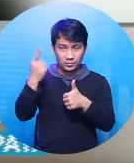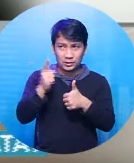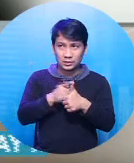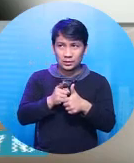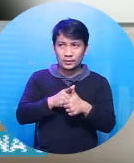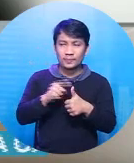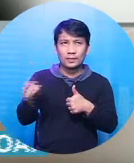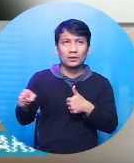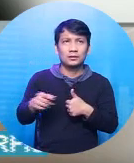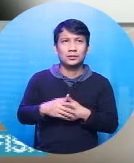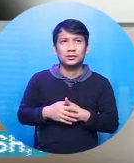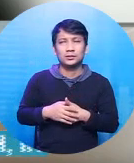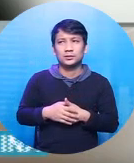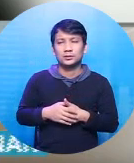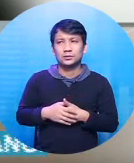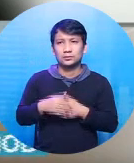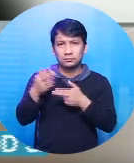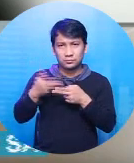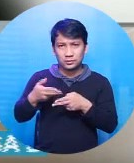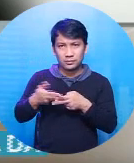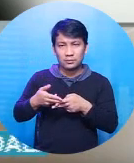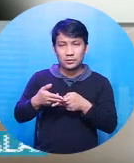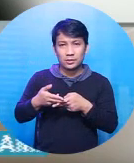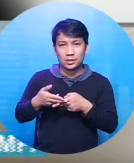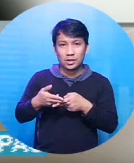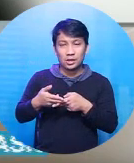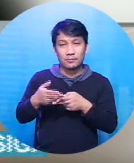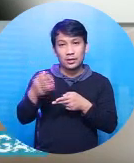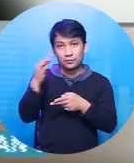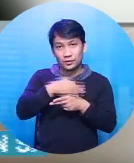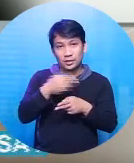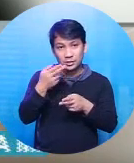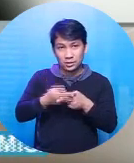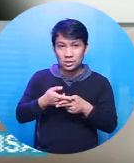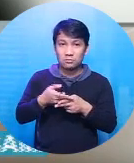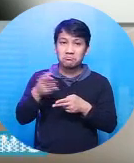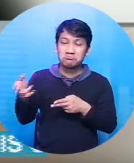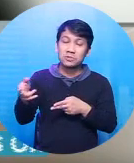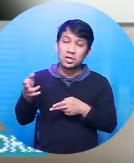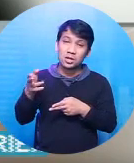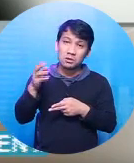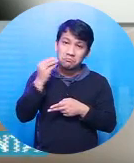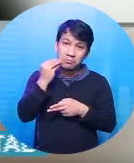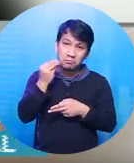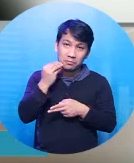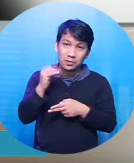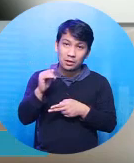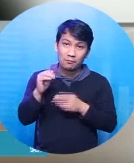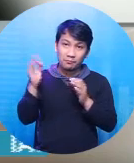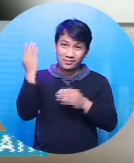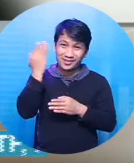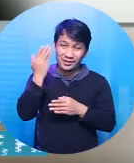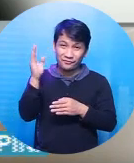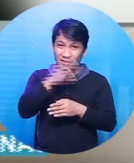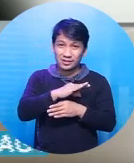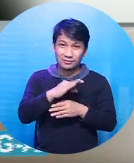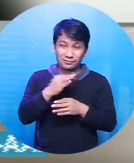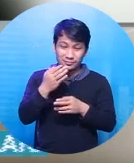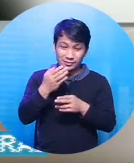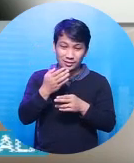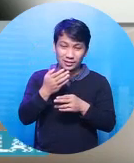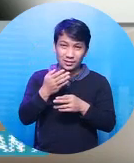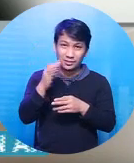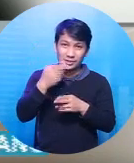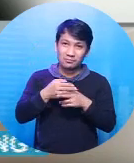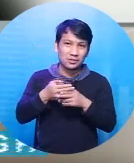po natin ng alias na Marie. Okay? Hindi niya po tunay na pangalan to. At tulad nung sinabi namin kanina, hindi niyo